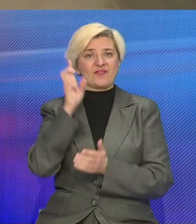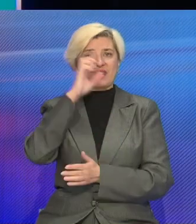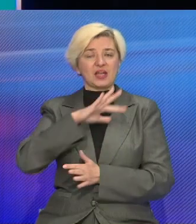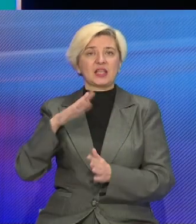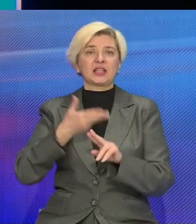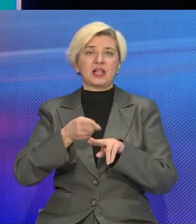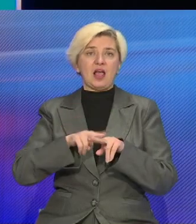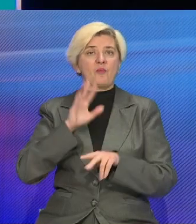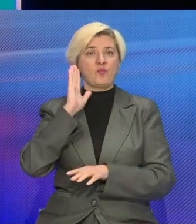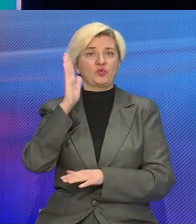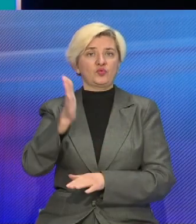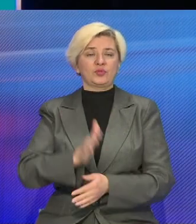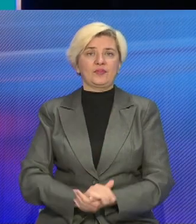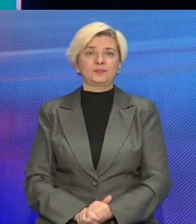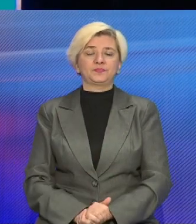будущего.